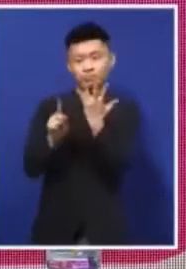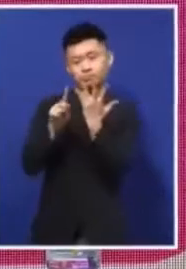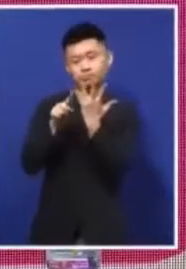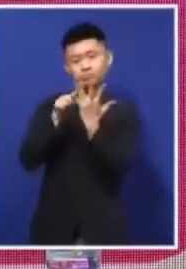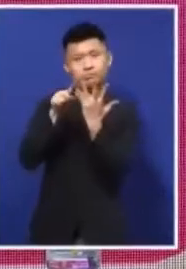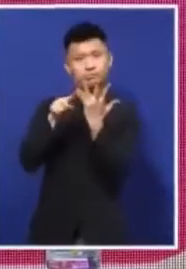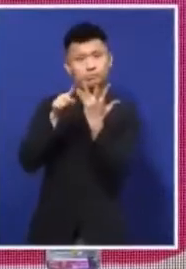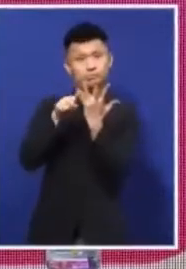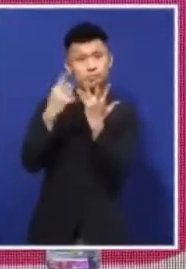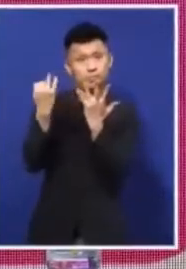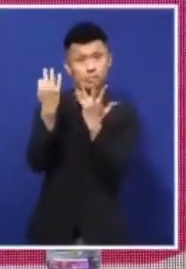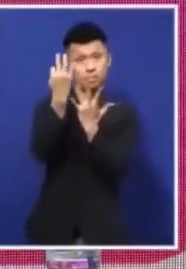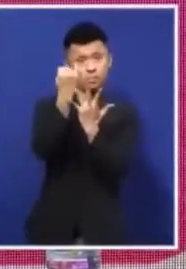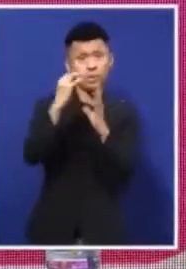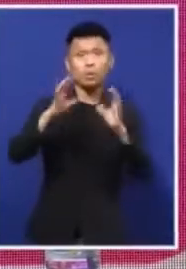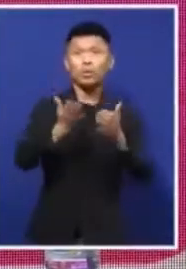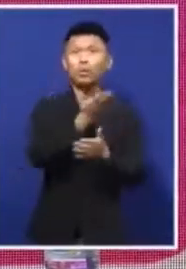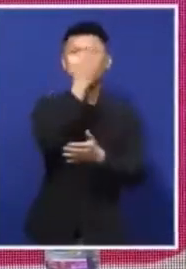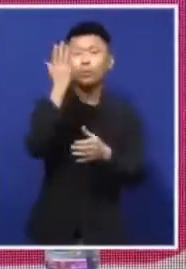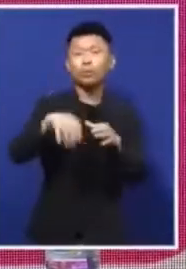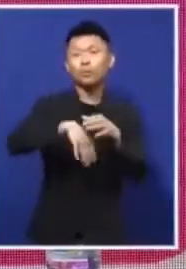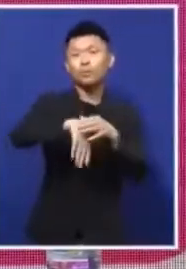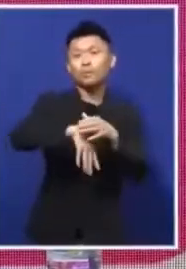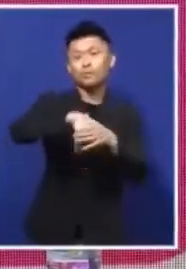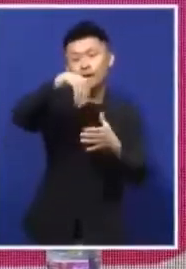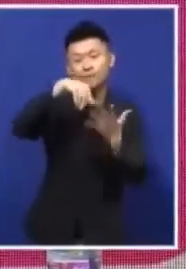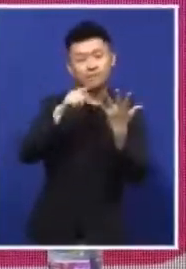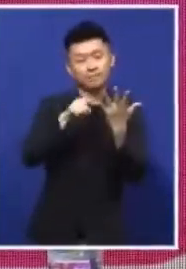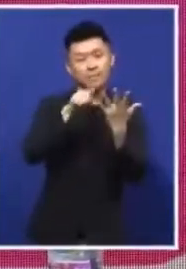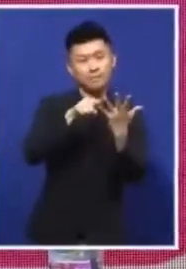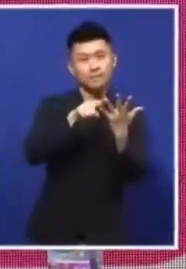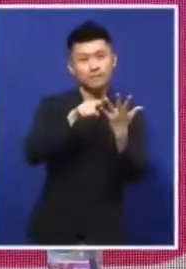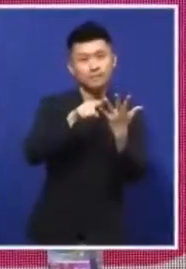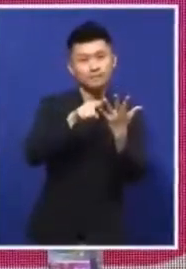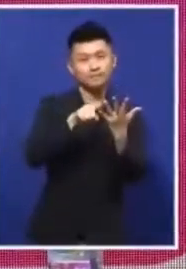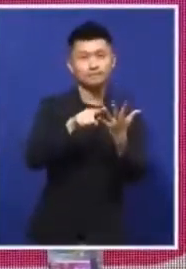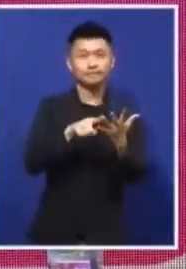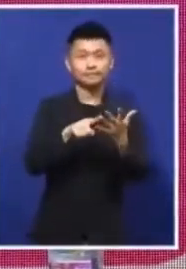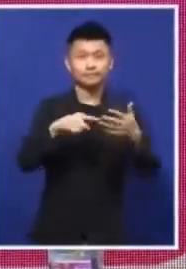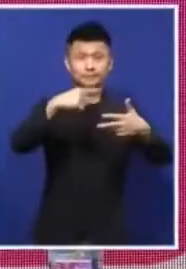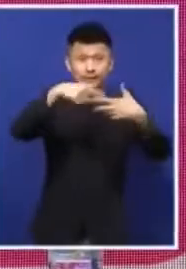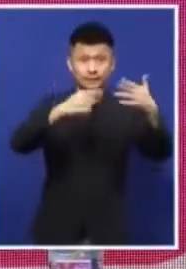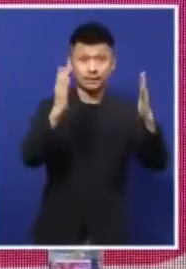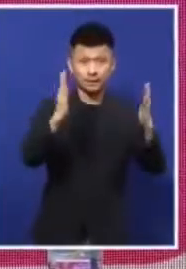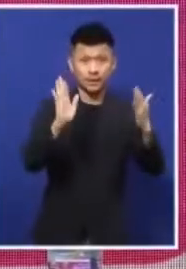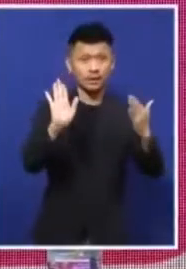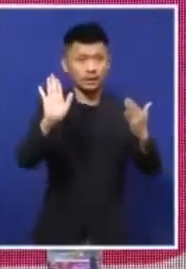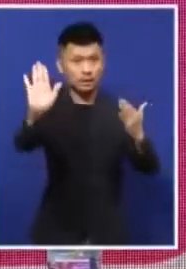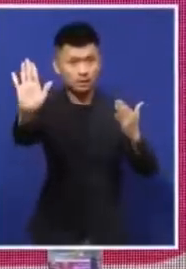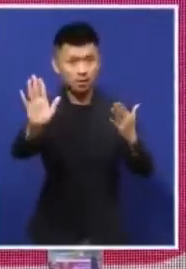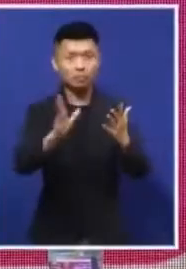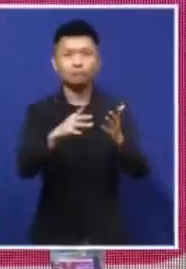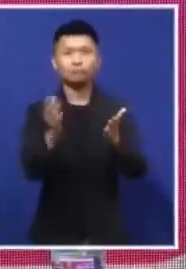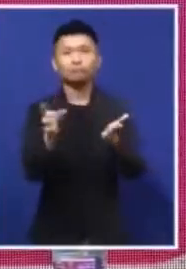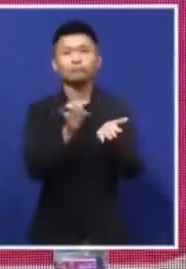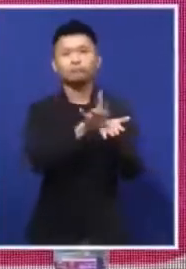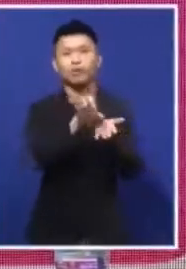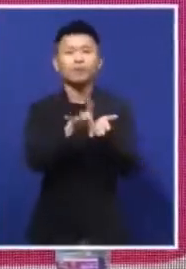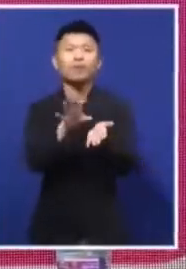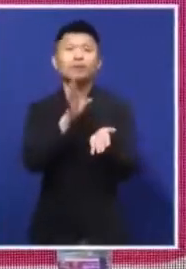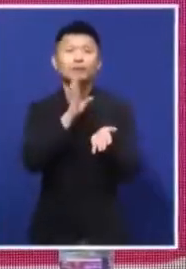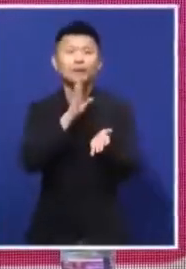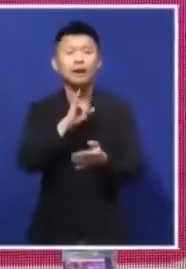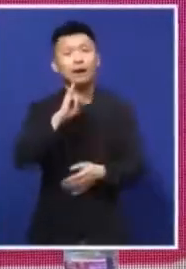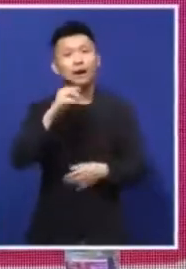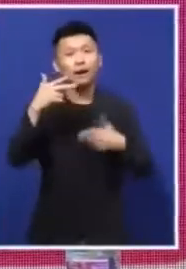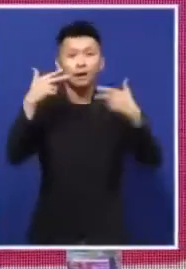那国旅券会抽出一些尾码，那这些尾码在那一周之后就不会再使用，所以之后到爱元、农